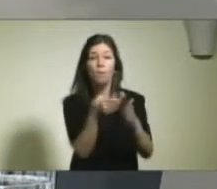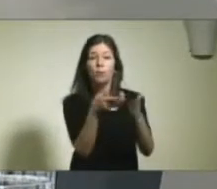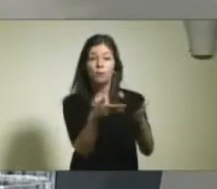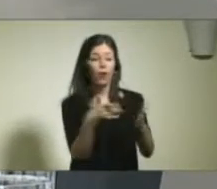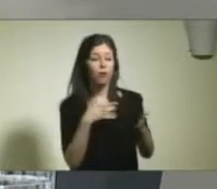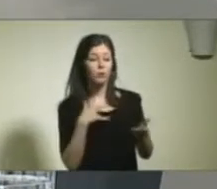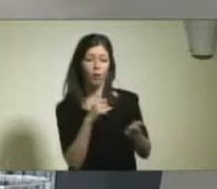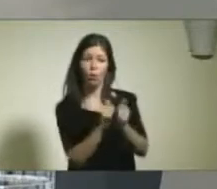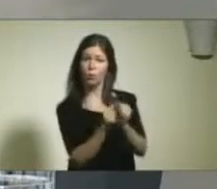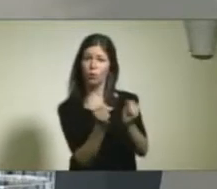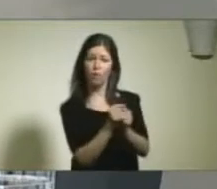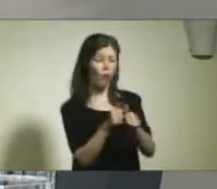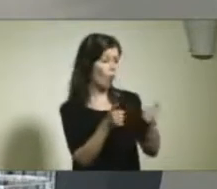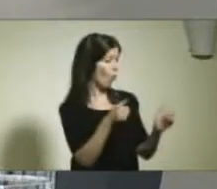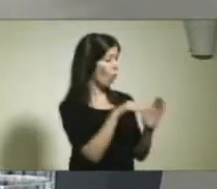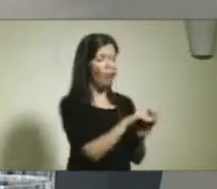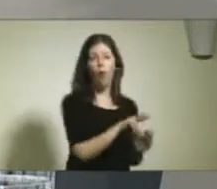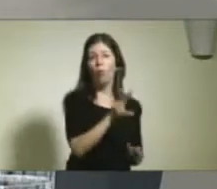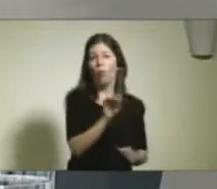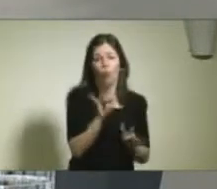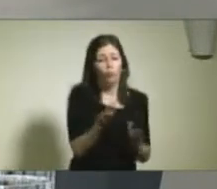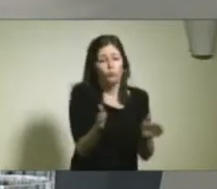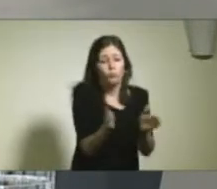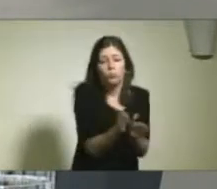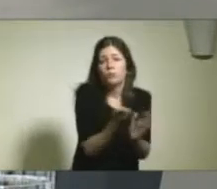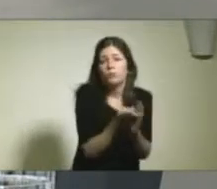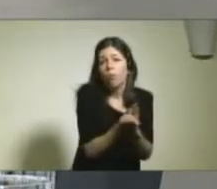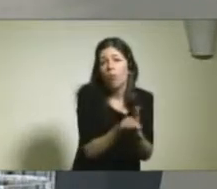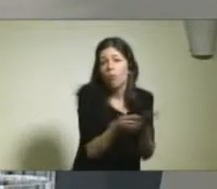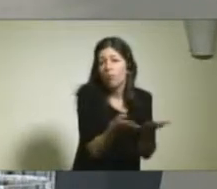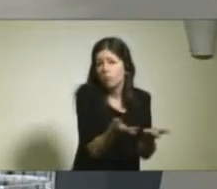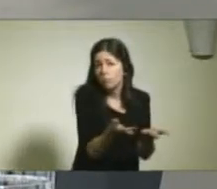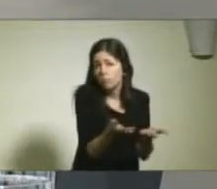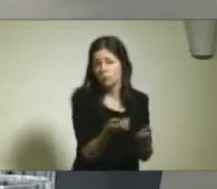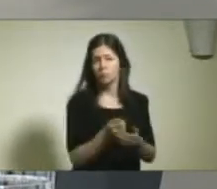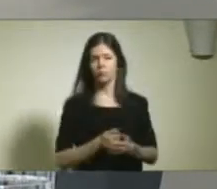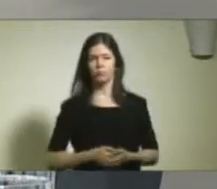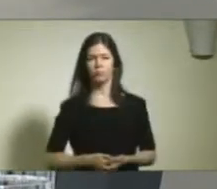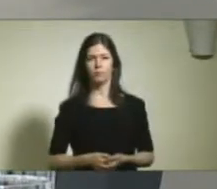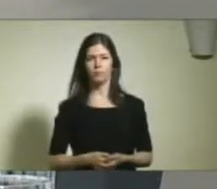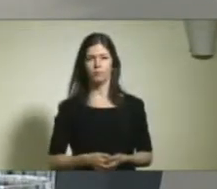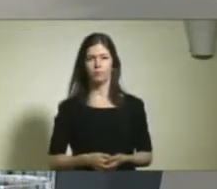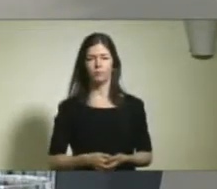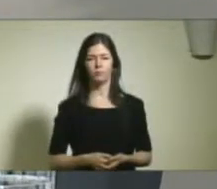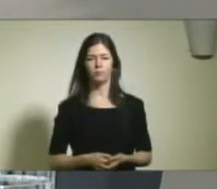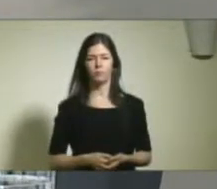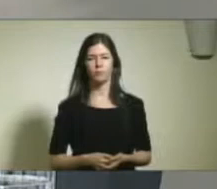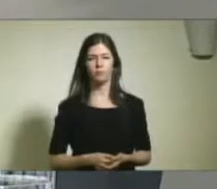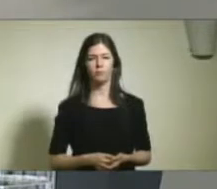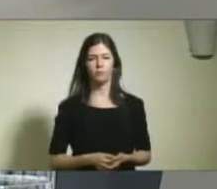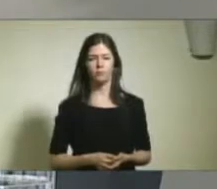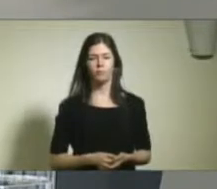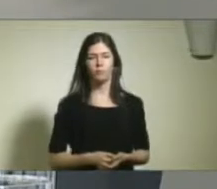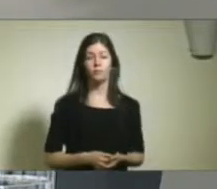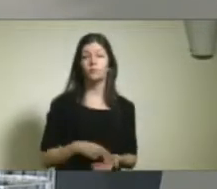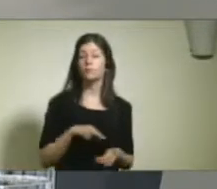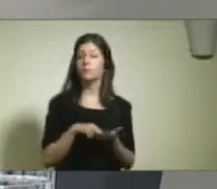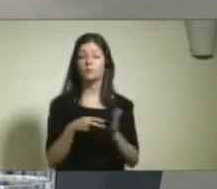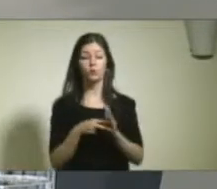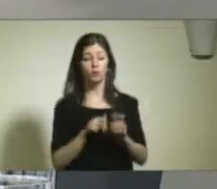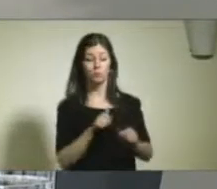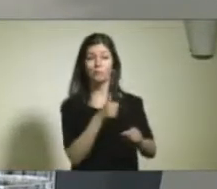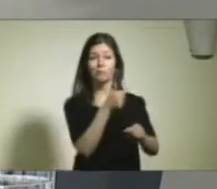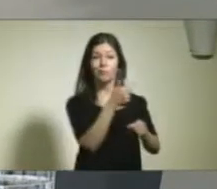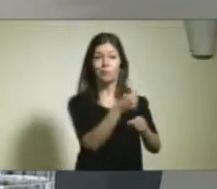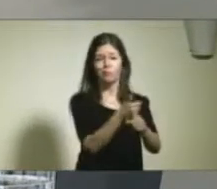banques parce qu'on est une petite banque et jusqu'alors, on peut dire qu'on a rendu service